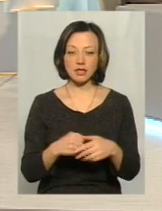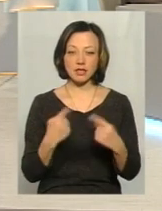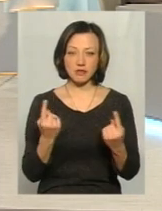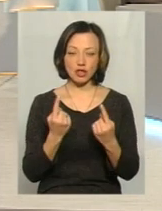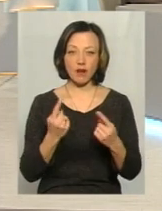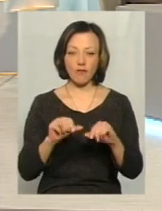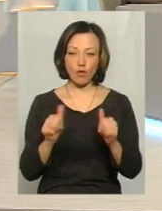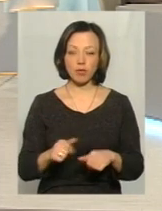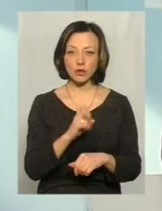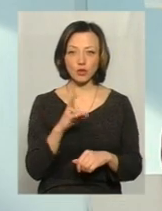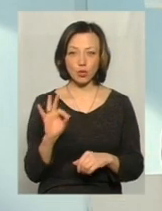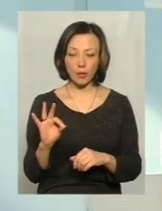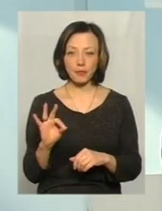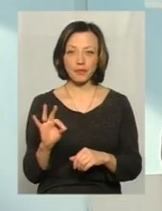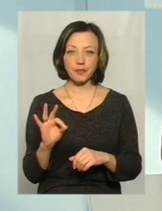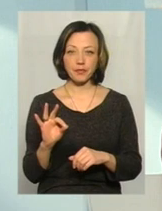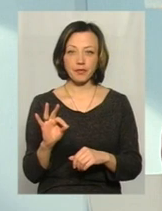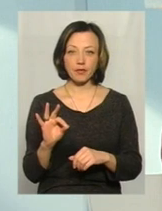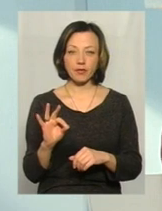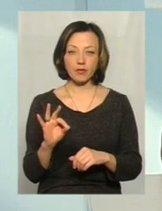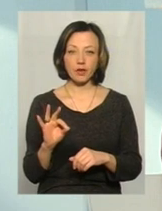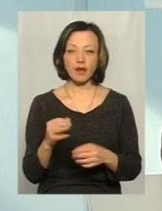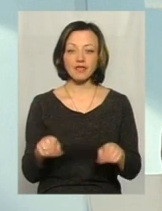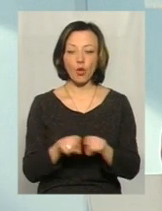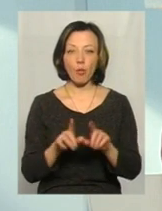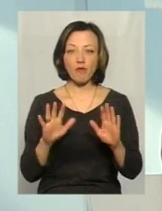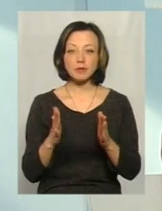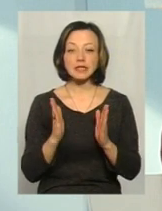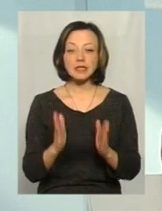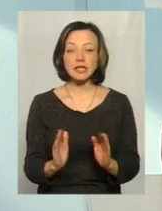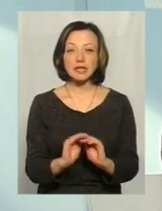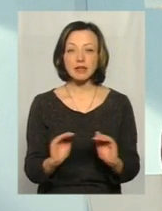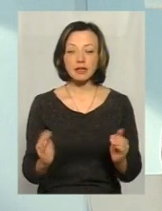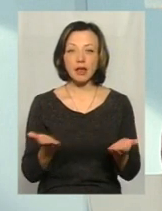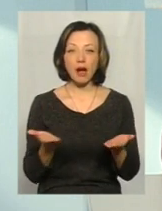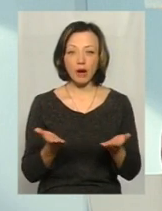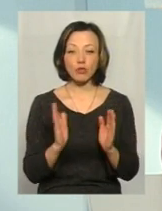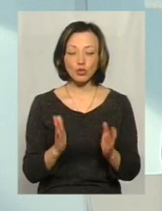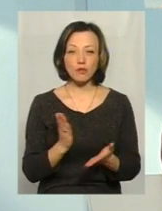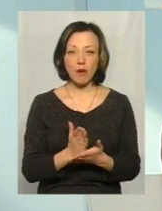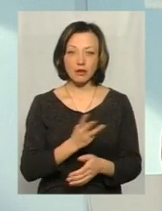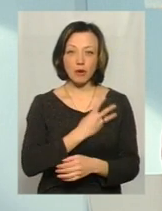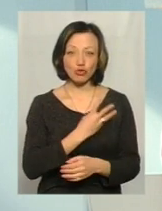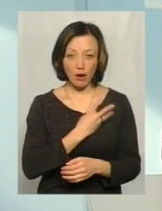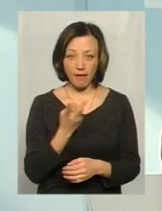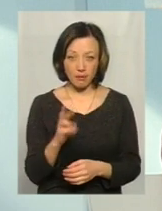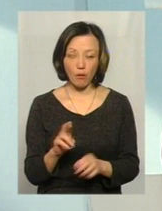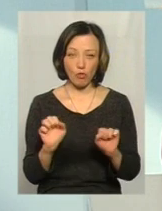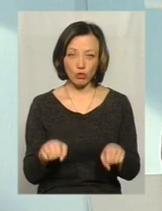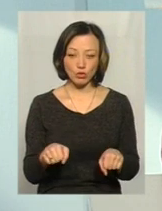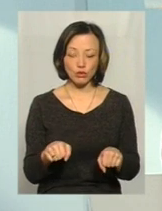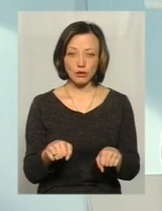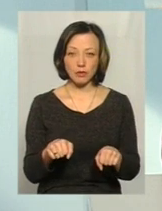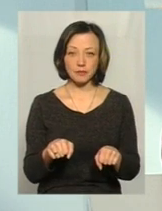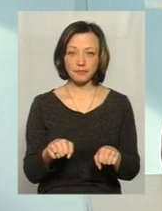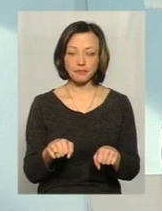у формі зовнішнього незалежного оцінювання. В такому випадку тільки ті діти, які будуть мати бажання, вони можуть